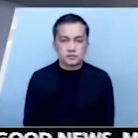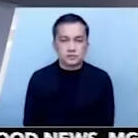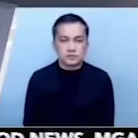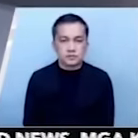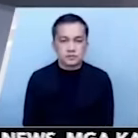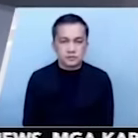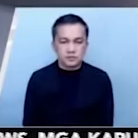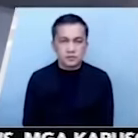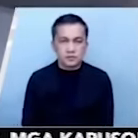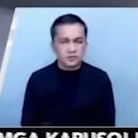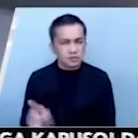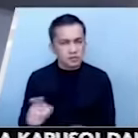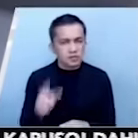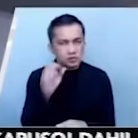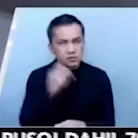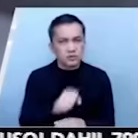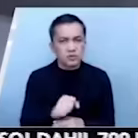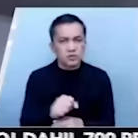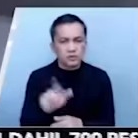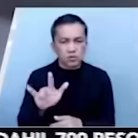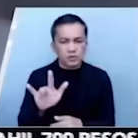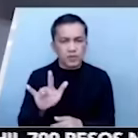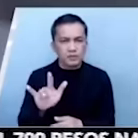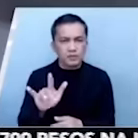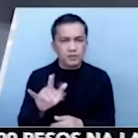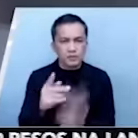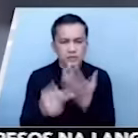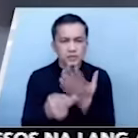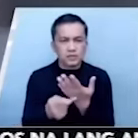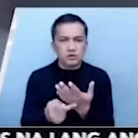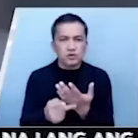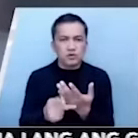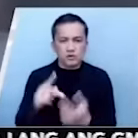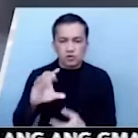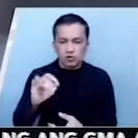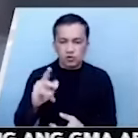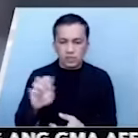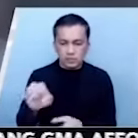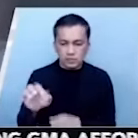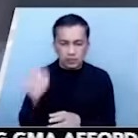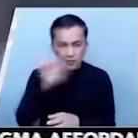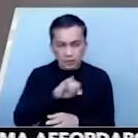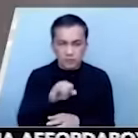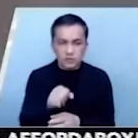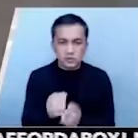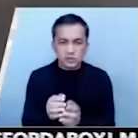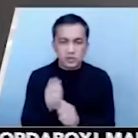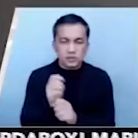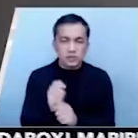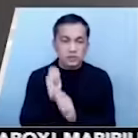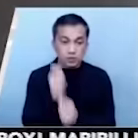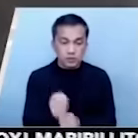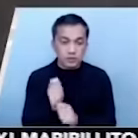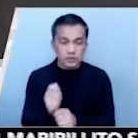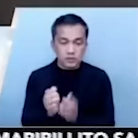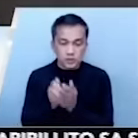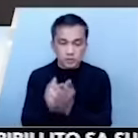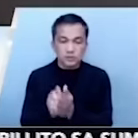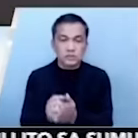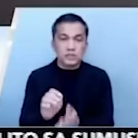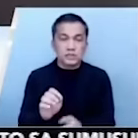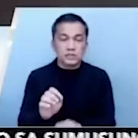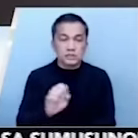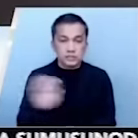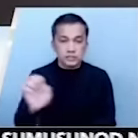Humigit kumulang 25 kilo ng hininalang cocaine ang natagpuan ng isang mangisda sa Laot sa Eastern Samar. Ayon sa mangisda sa bayan